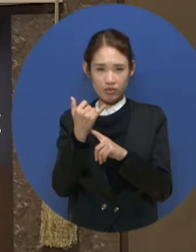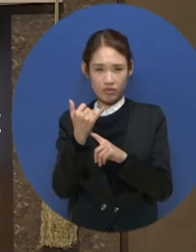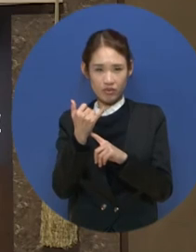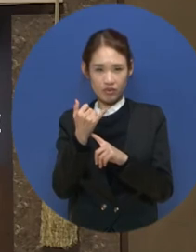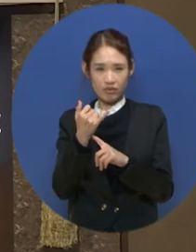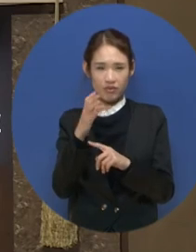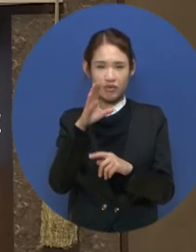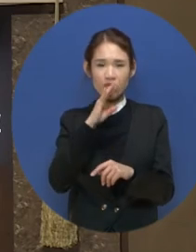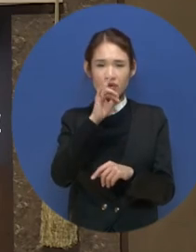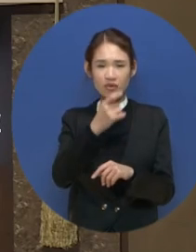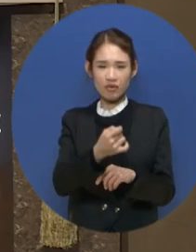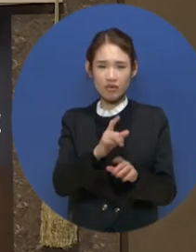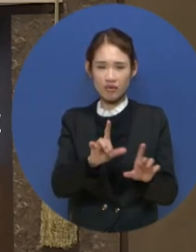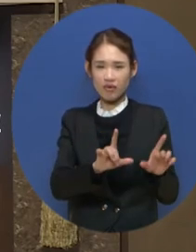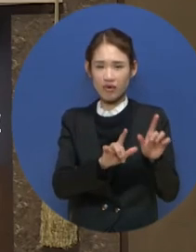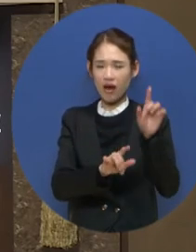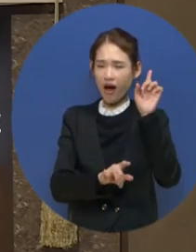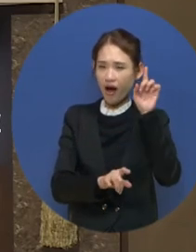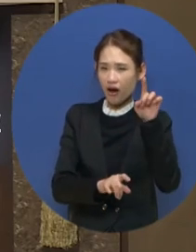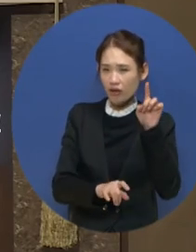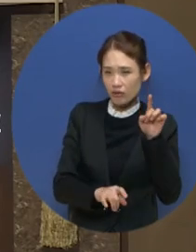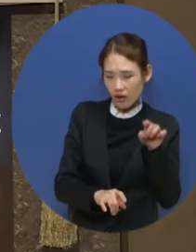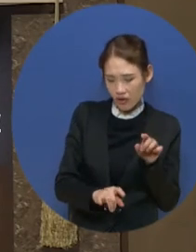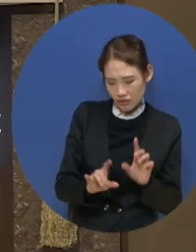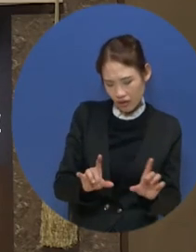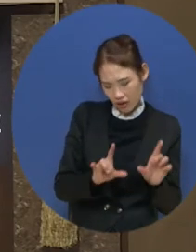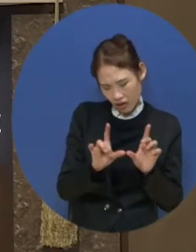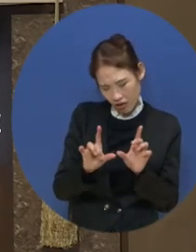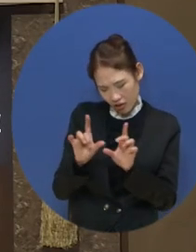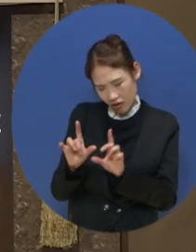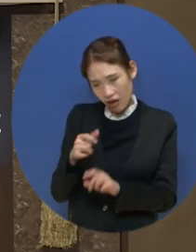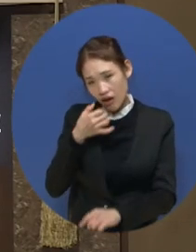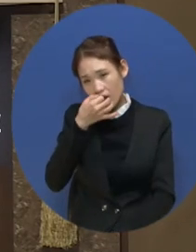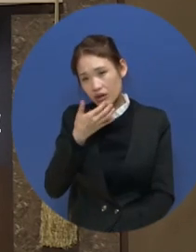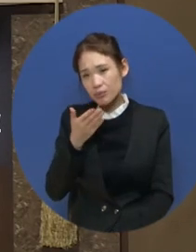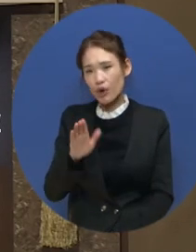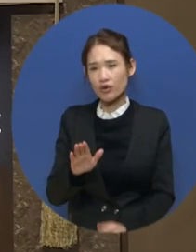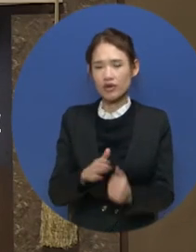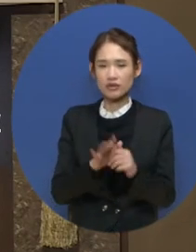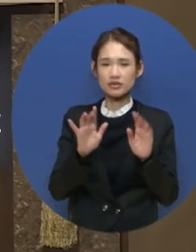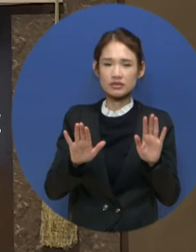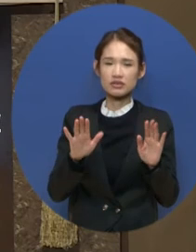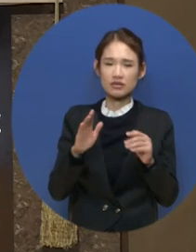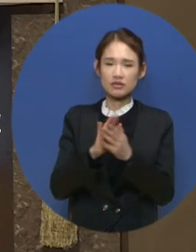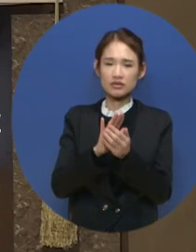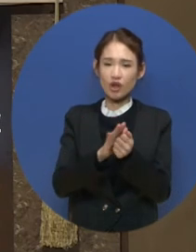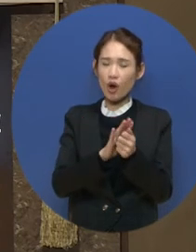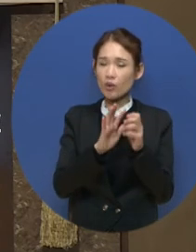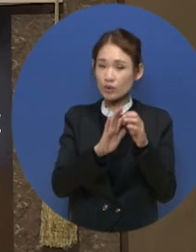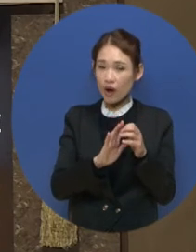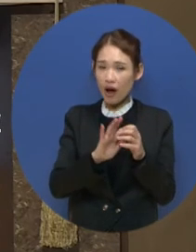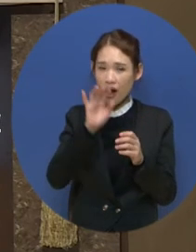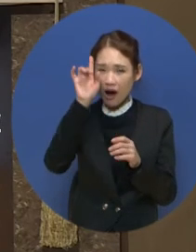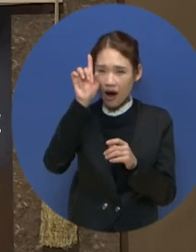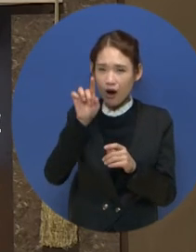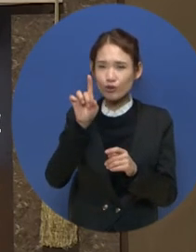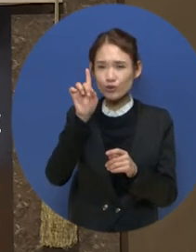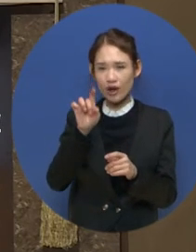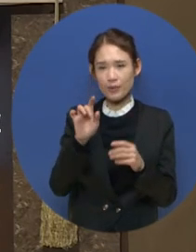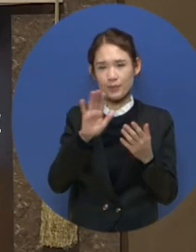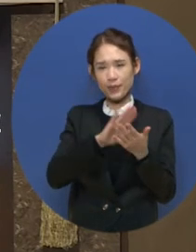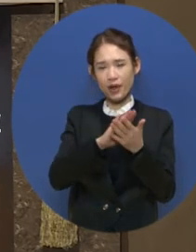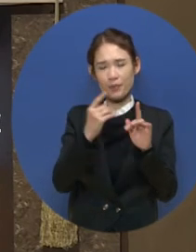정말 이렇게 사는 게 하루하루가 너무나 힘들었다 그런데 지금 뭔 그 서비스를 통해 가지고 하루하루가